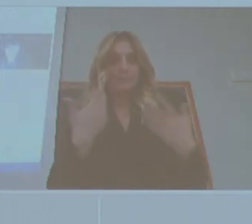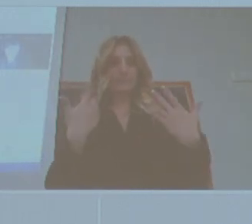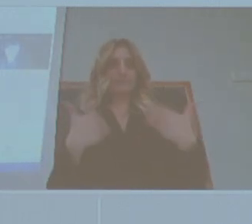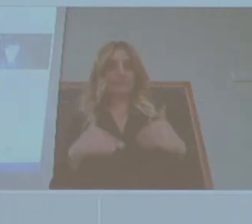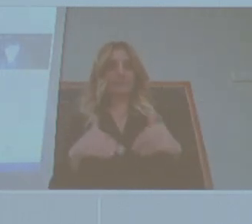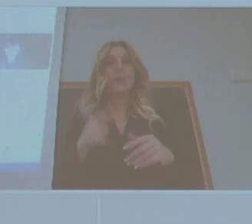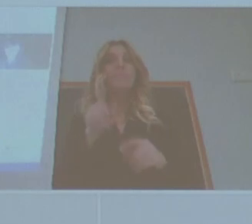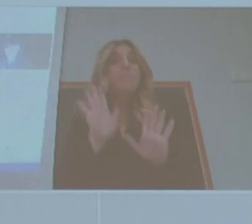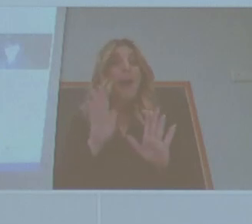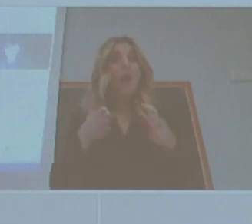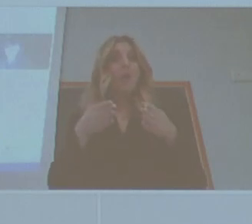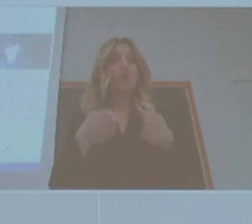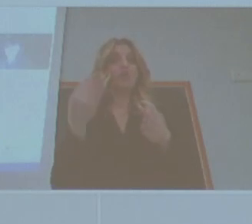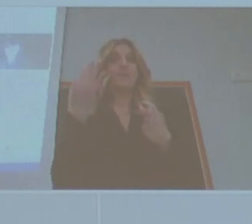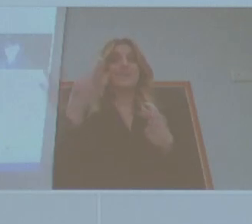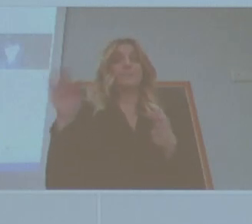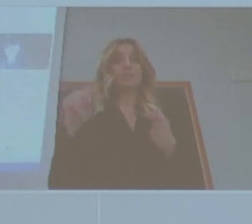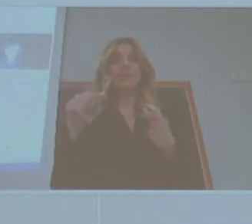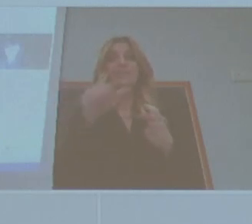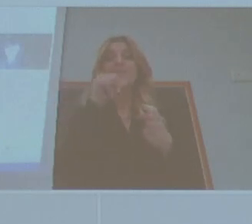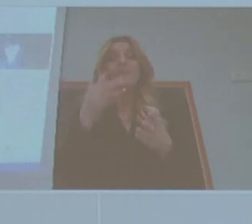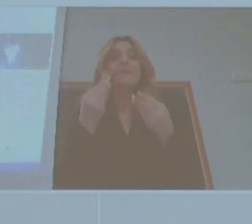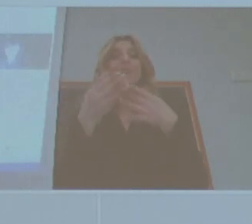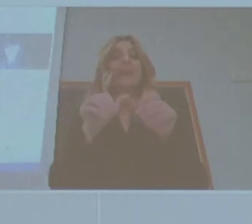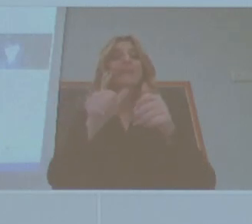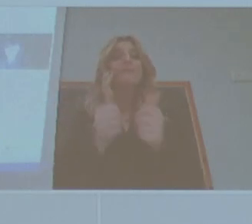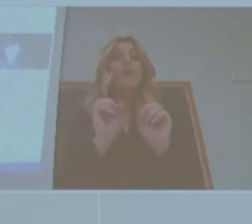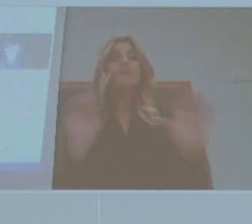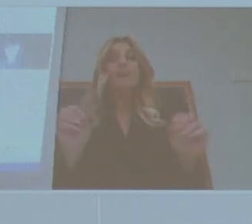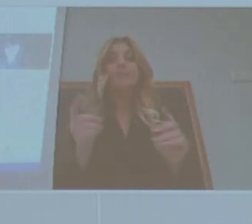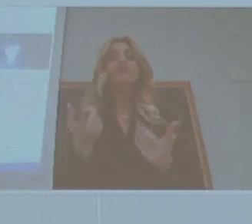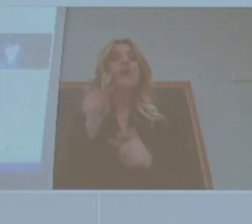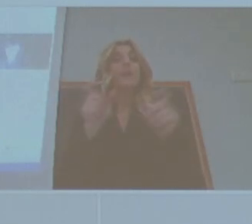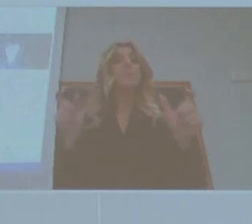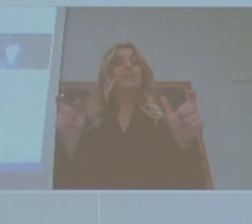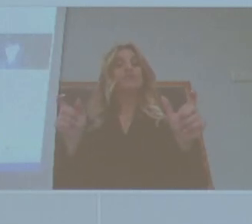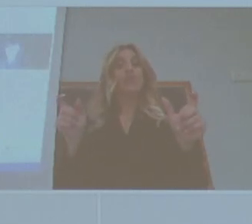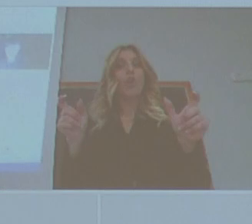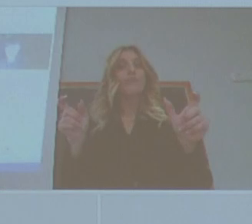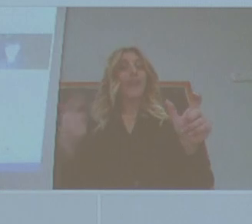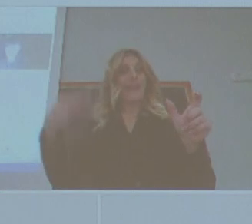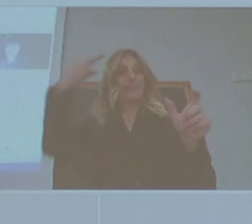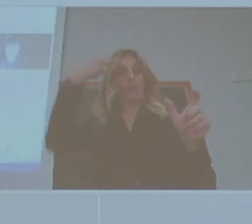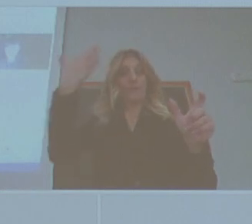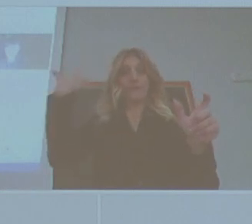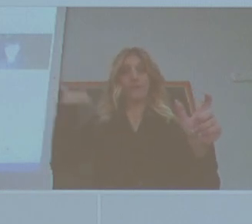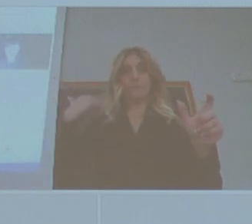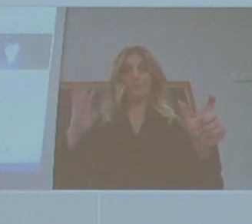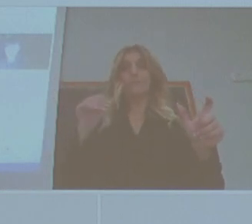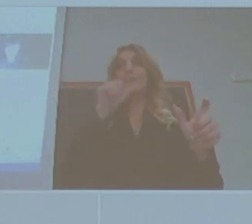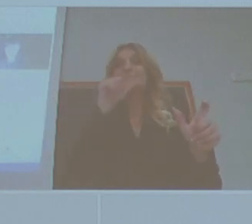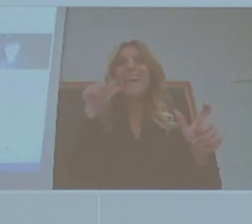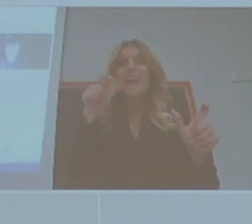corso che deve formare figure, come giustamente è stato richiamato prima, che abbiano una